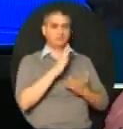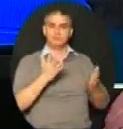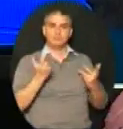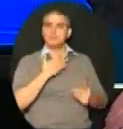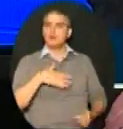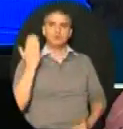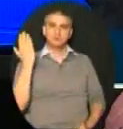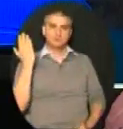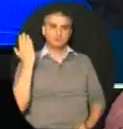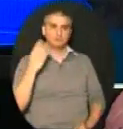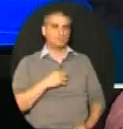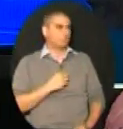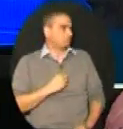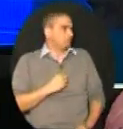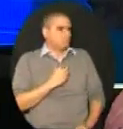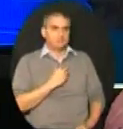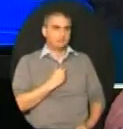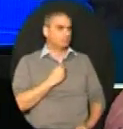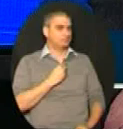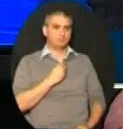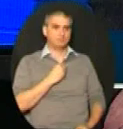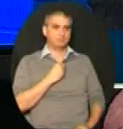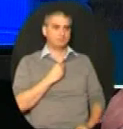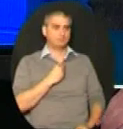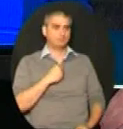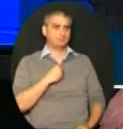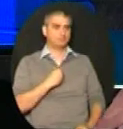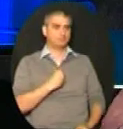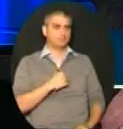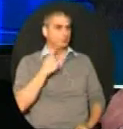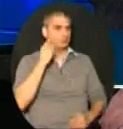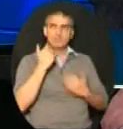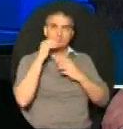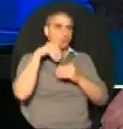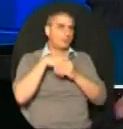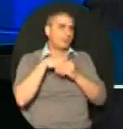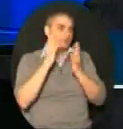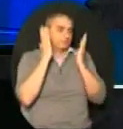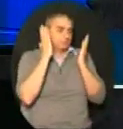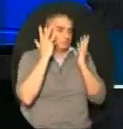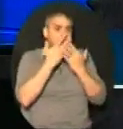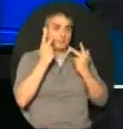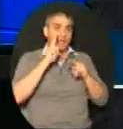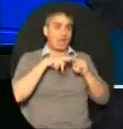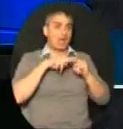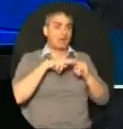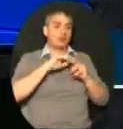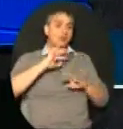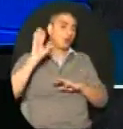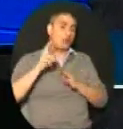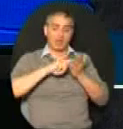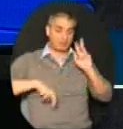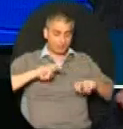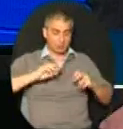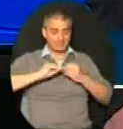מה הם רוצים? אין לי מושג. אין לי מושג שאתה שומע סיפורים מבפנים, אתה מסתבר לך שאחרי כל